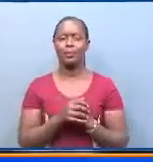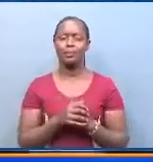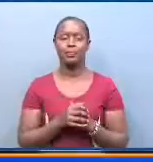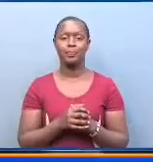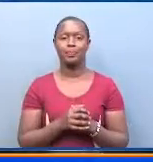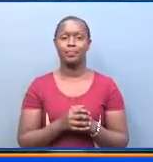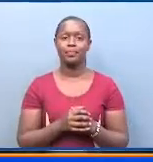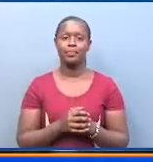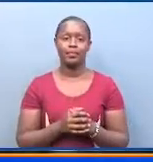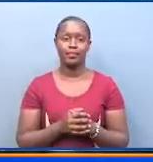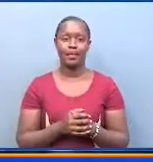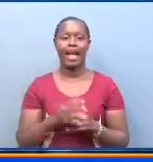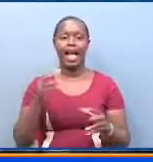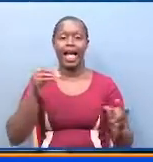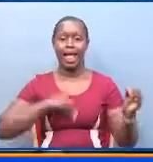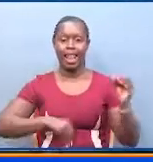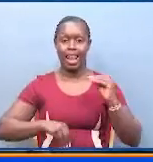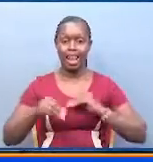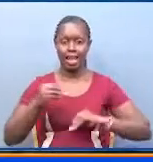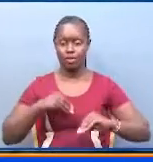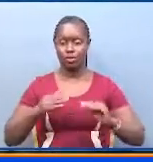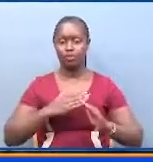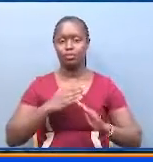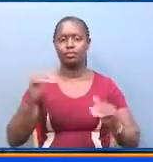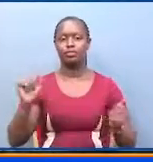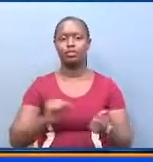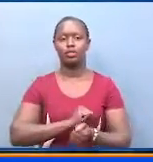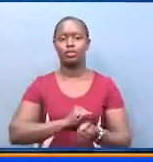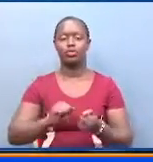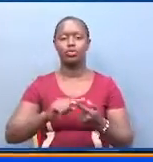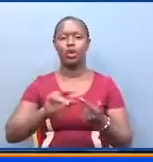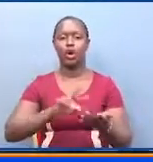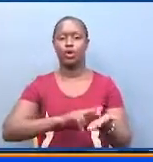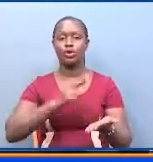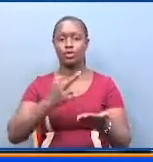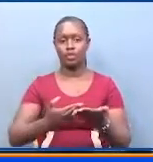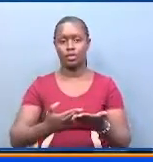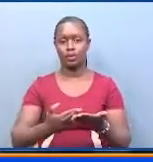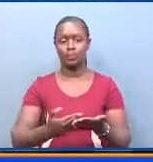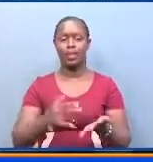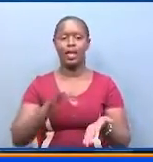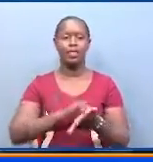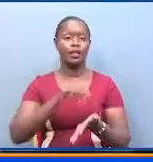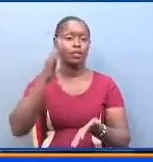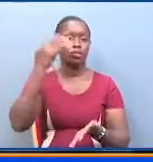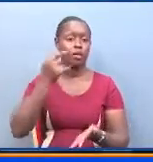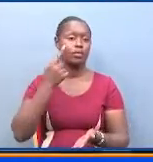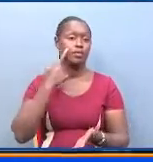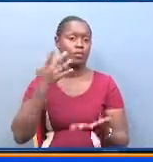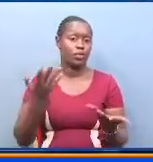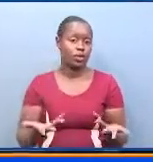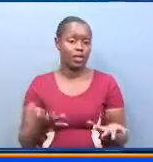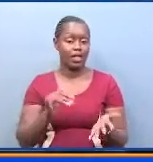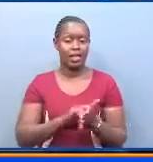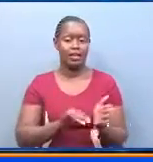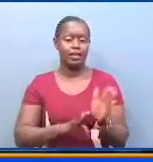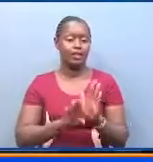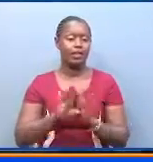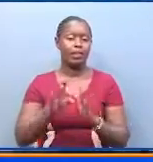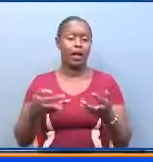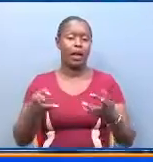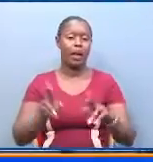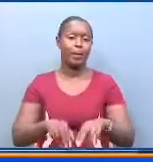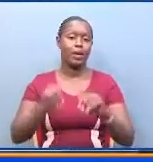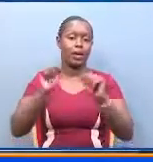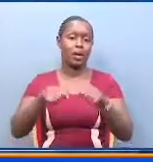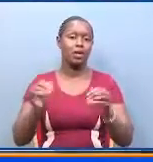Ufisadi inahujumu mali ya umma. Ufisadi ndio sababu naona maendeleo hayawezi kuendelea